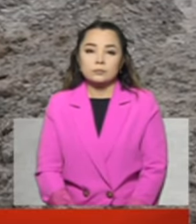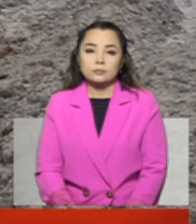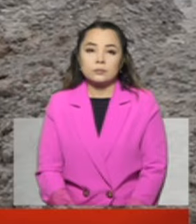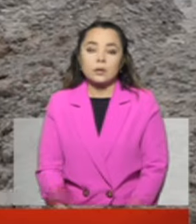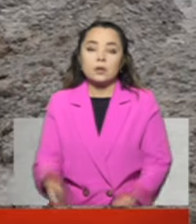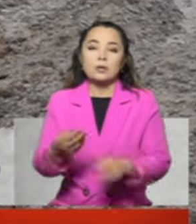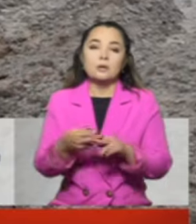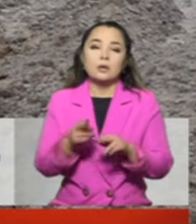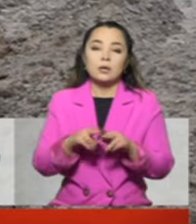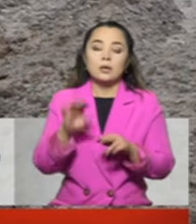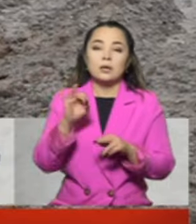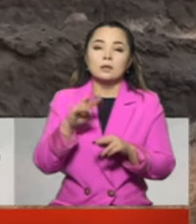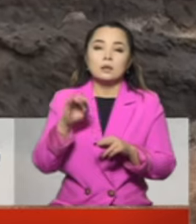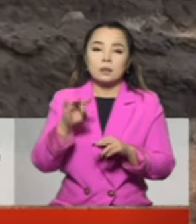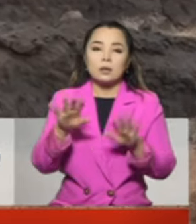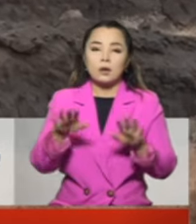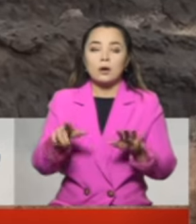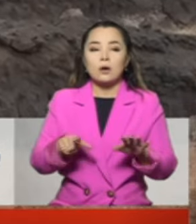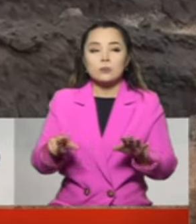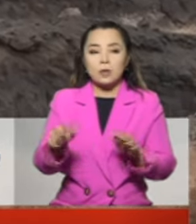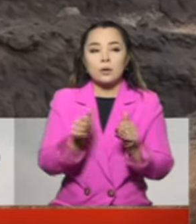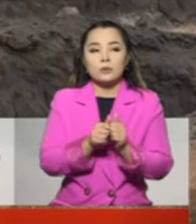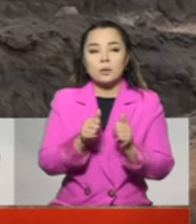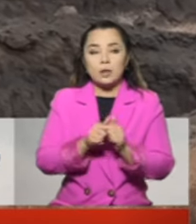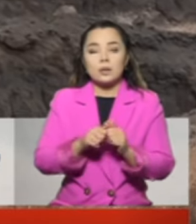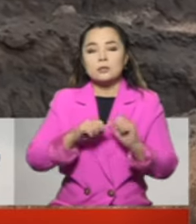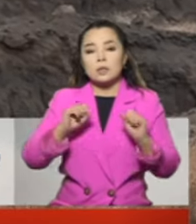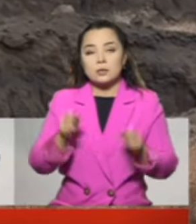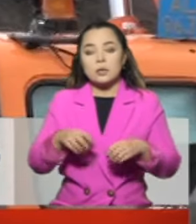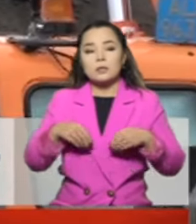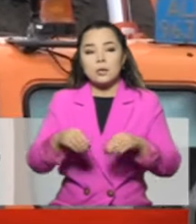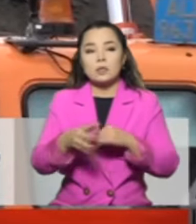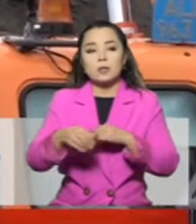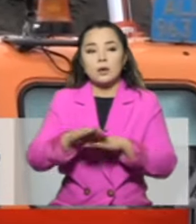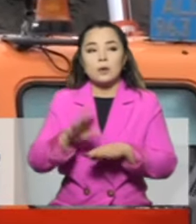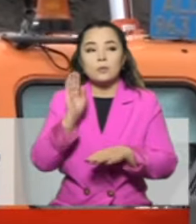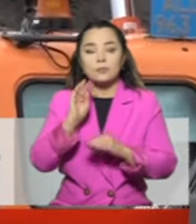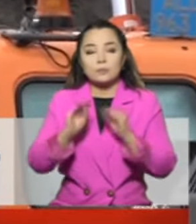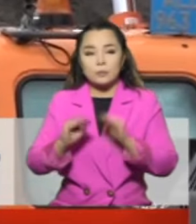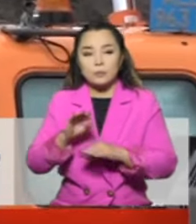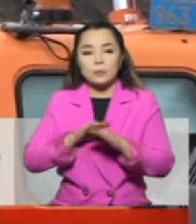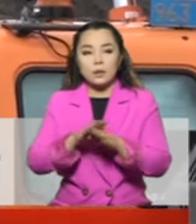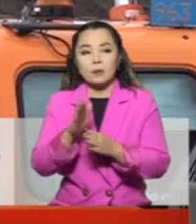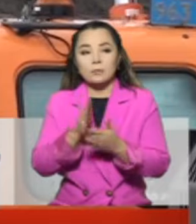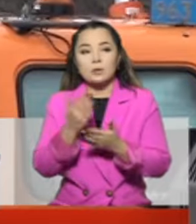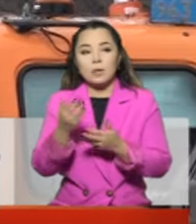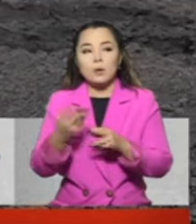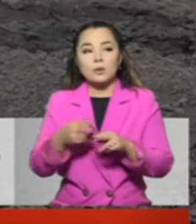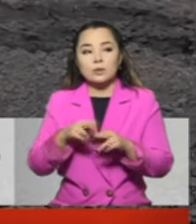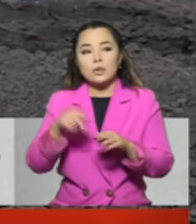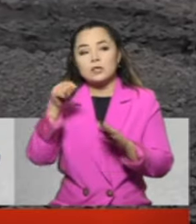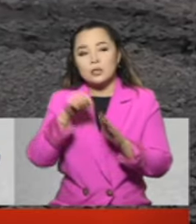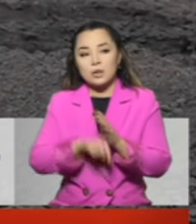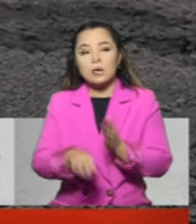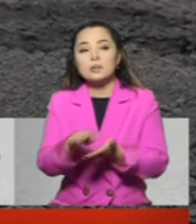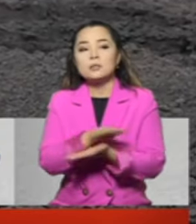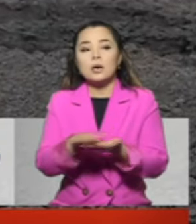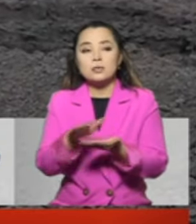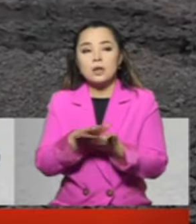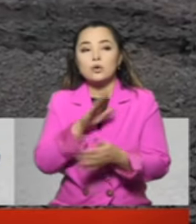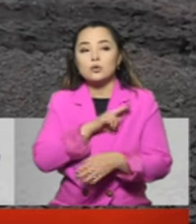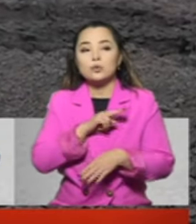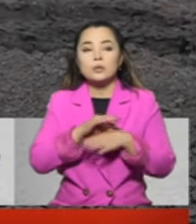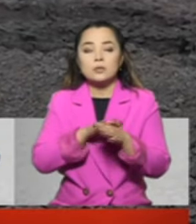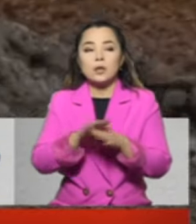Бұл Индер ауданының Жарсуат ауылдық округіне қарасты қыстақтар мен егіс алқаптарын суландыратын құрайлы сай каналы. Оны тереңдетіп тазалау жұмыстары